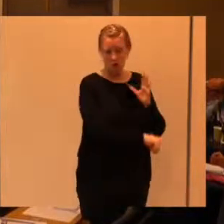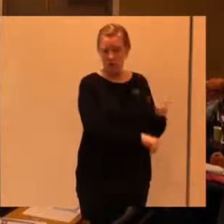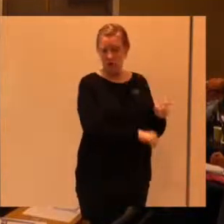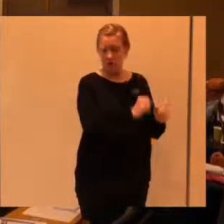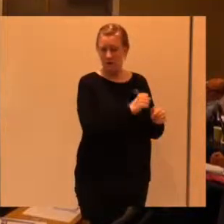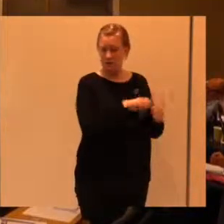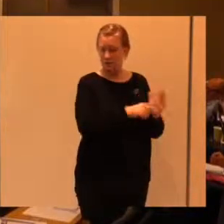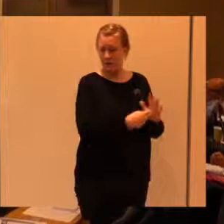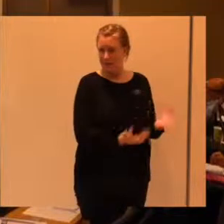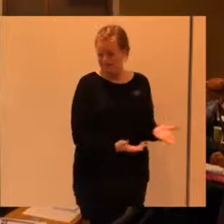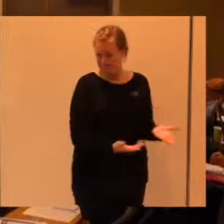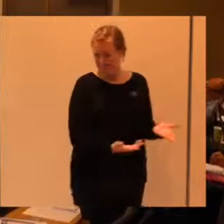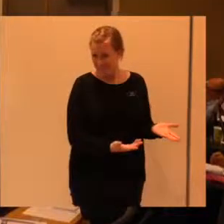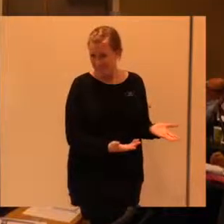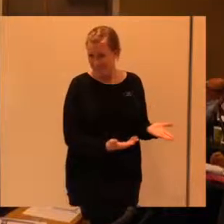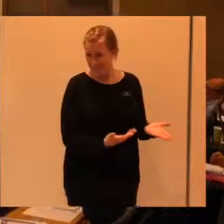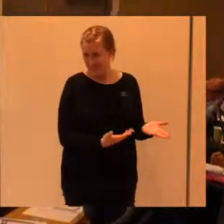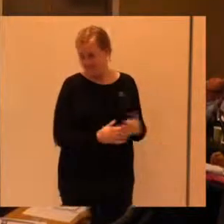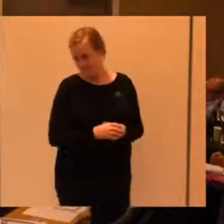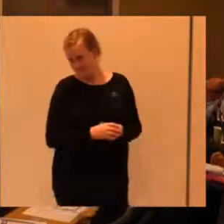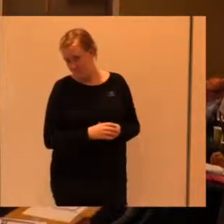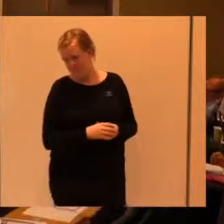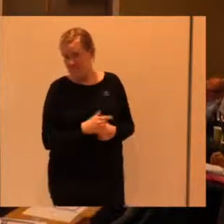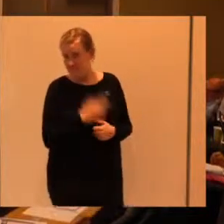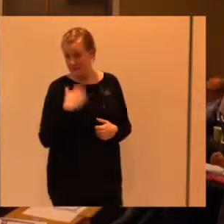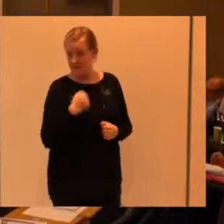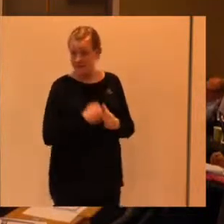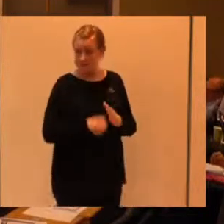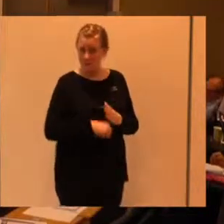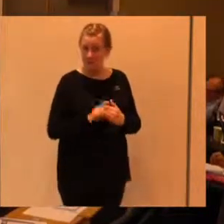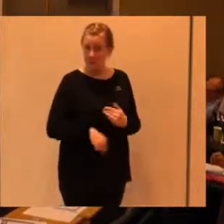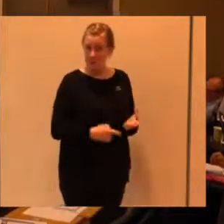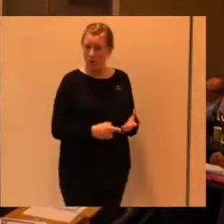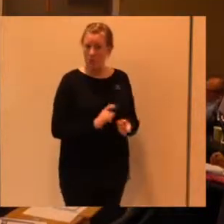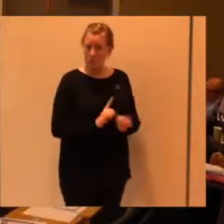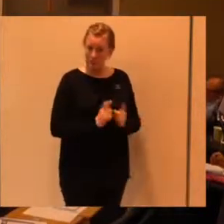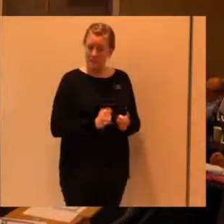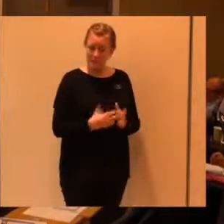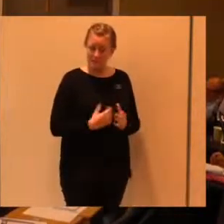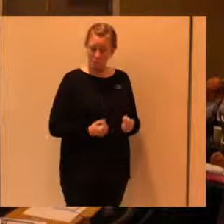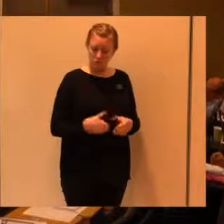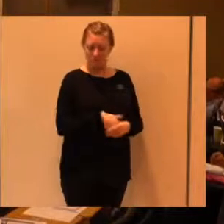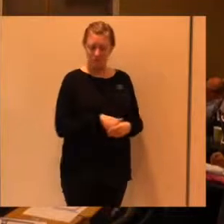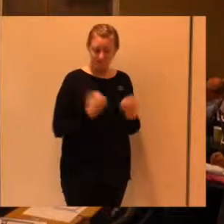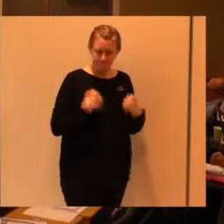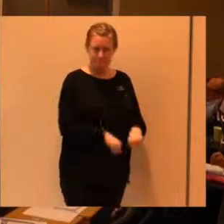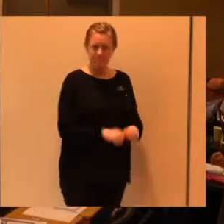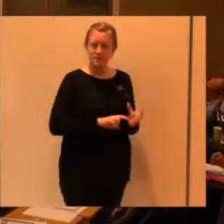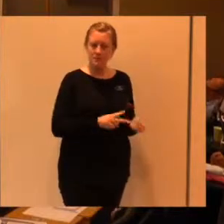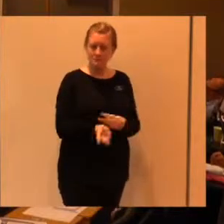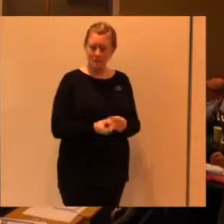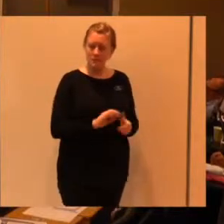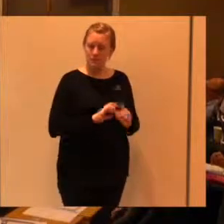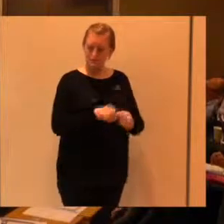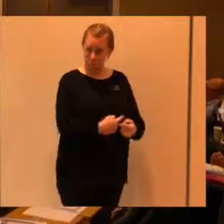det här systemet som börjar komma upp nu. Och det kan man ju driva, och det gör att man ju kanske behöver engagera sig i standardiseringsprocesser för att få